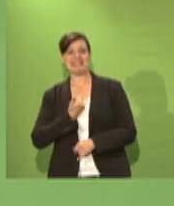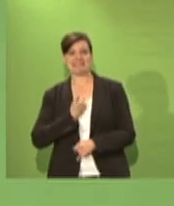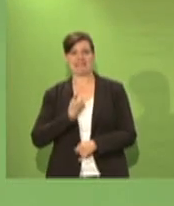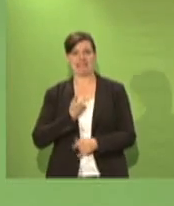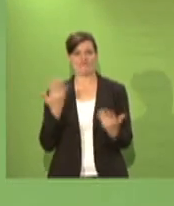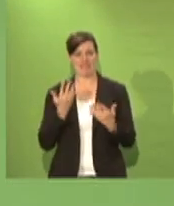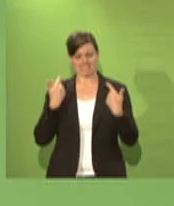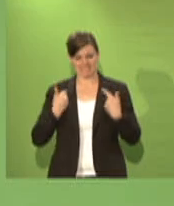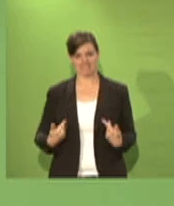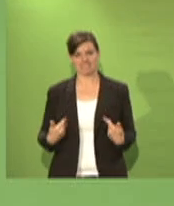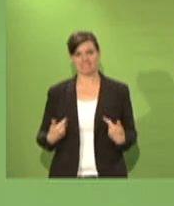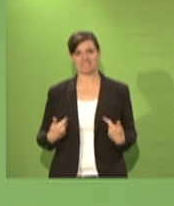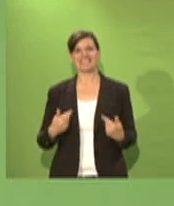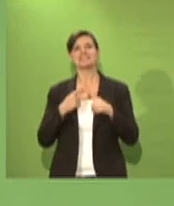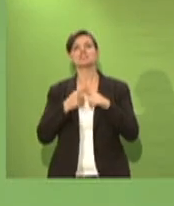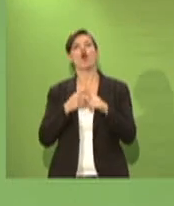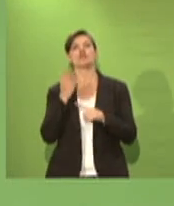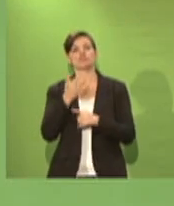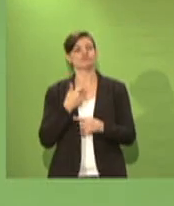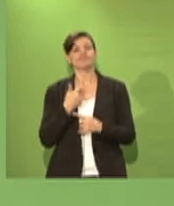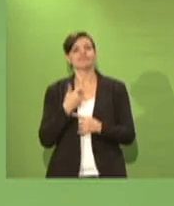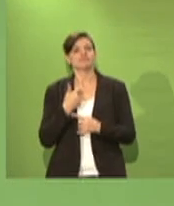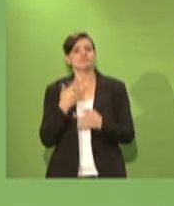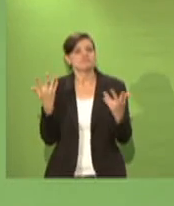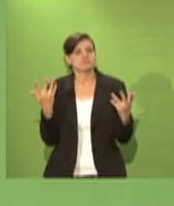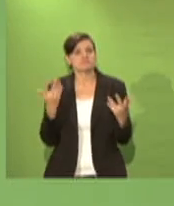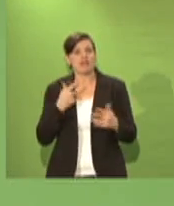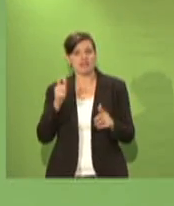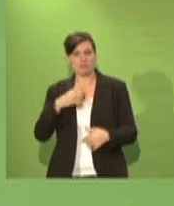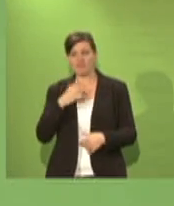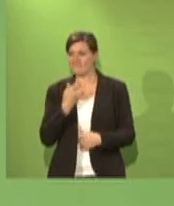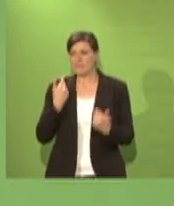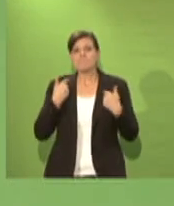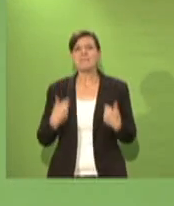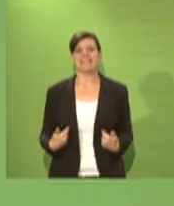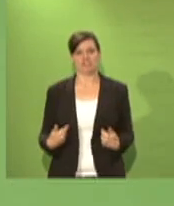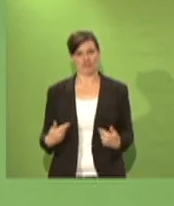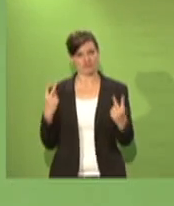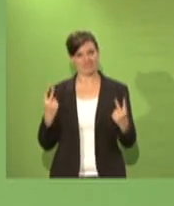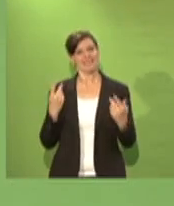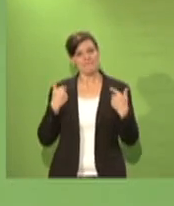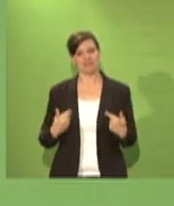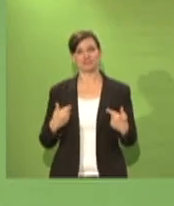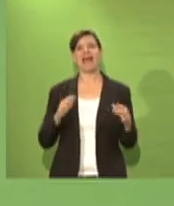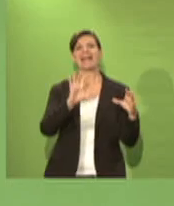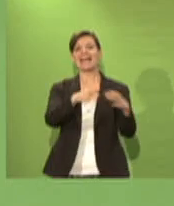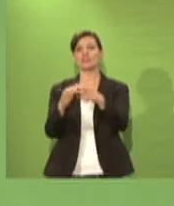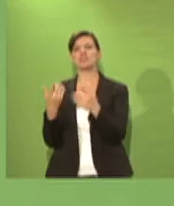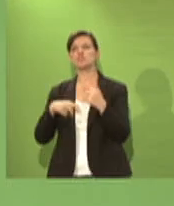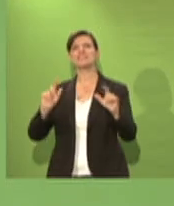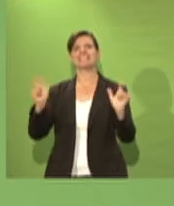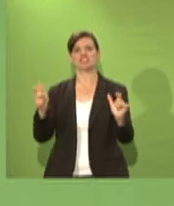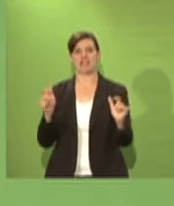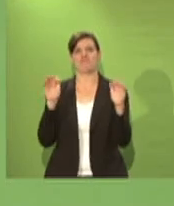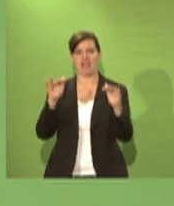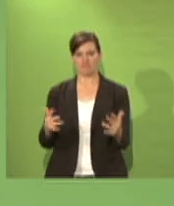dass sexuelle Orientierung keine Rolle spielt, dass wir eben Menschen sind, dass Kategorien von der Gesellschaft geschaffen sind, dass es total egal